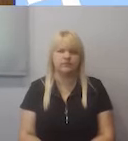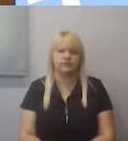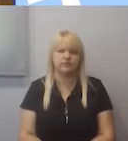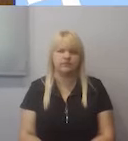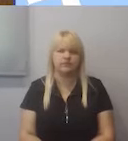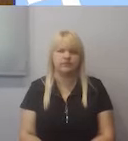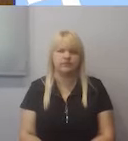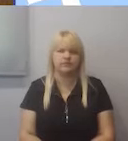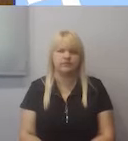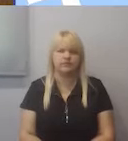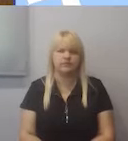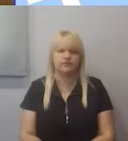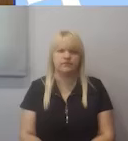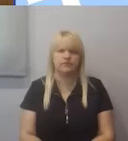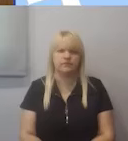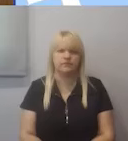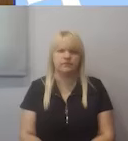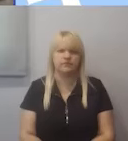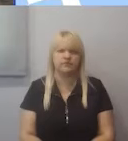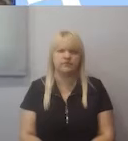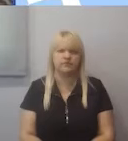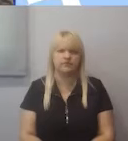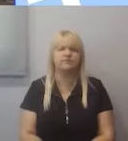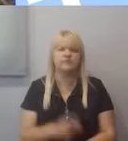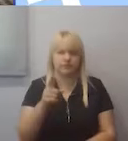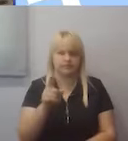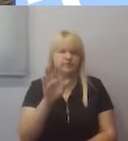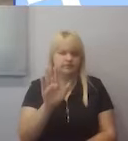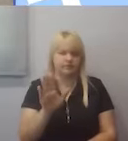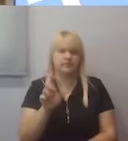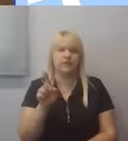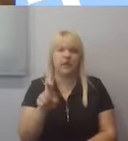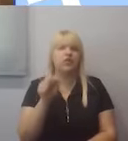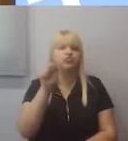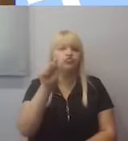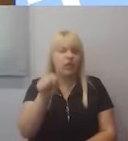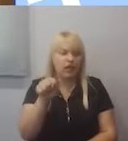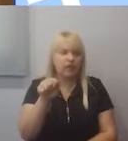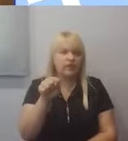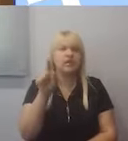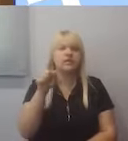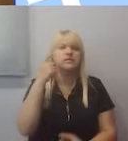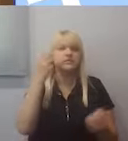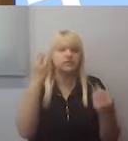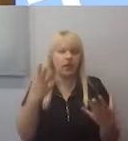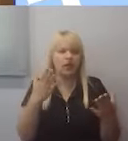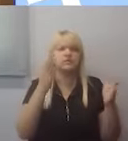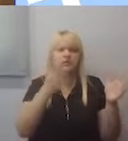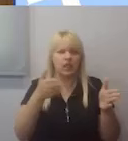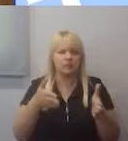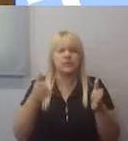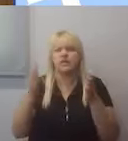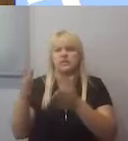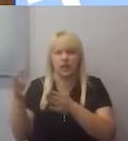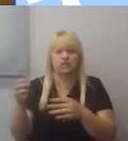lūdzuā jūs domāj šo ja j šeit jā jo šeit skaidras ārstniecības iestādes skaidras ieslodzījuma